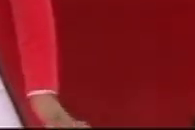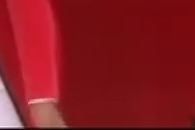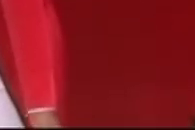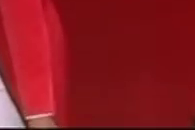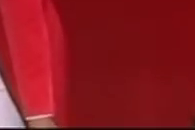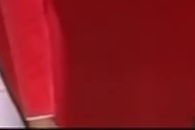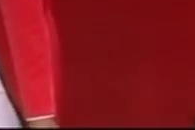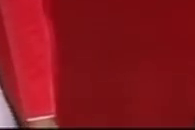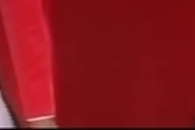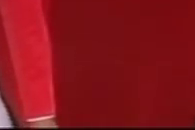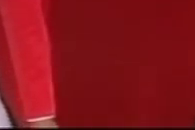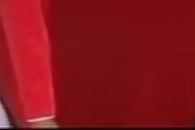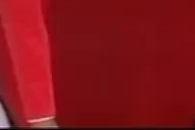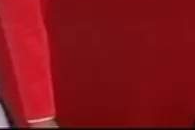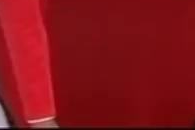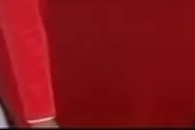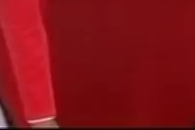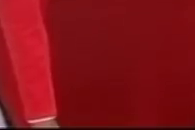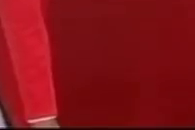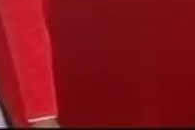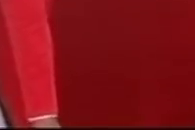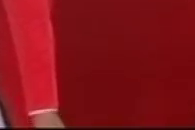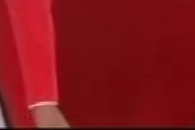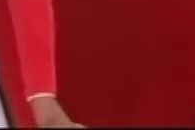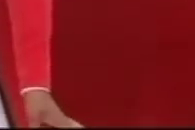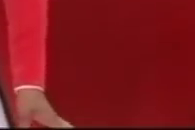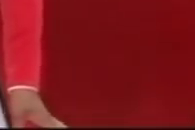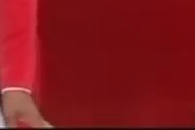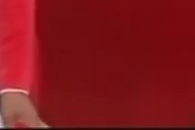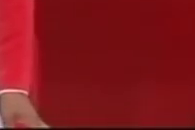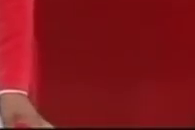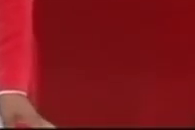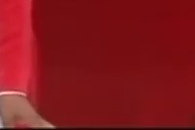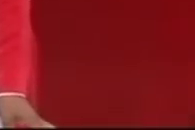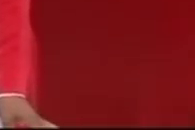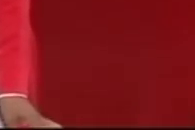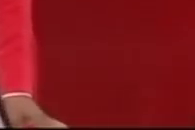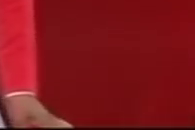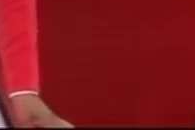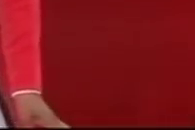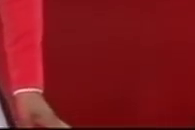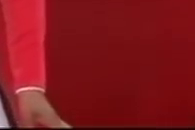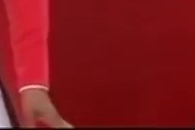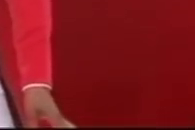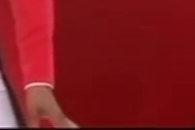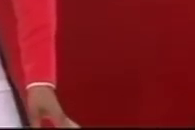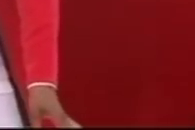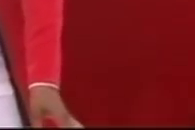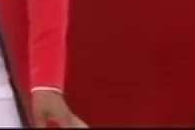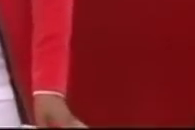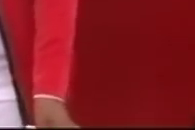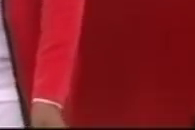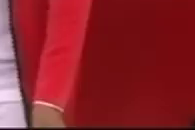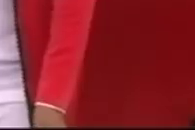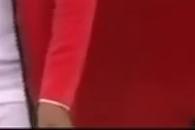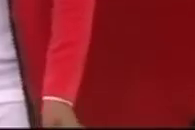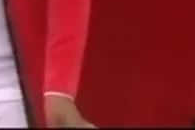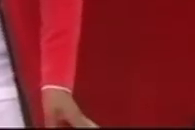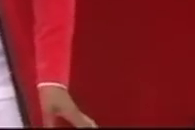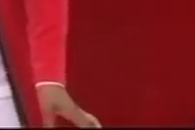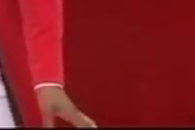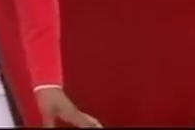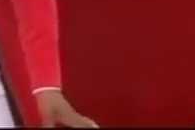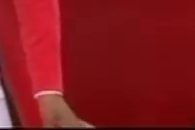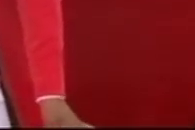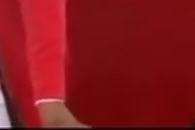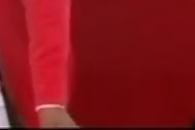Kwanza nimpongeze Mheshimiwa Naibu Waziri wa Kilimo kwa majibu yake mazuri, lakini napenda niulize maswali mawili ya nyongeza kama ifuatavyo.